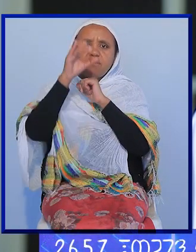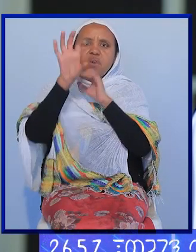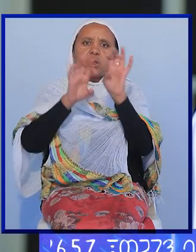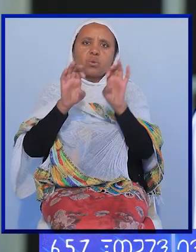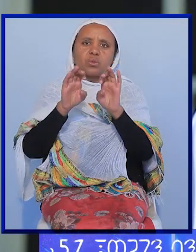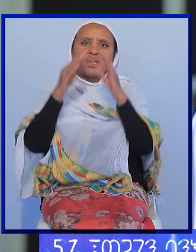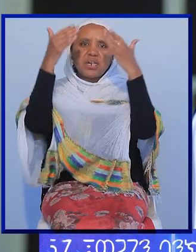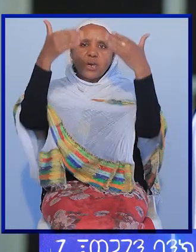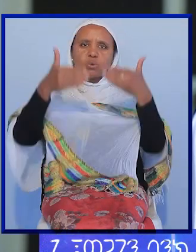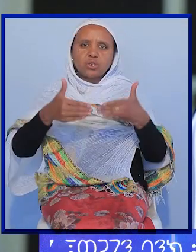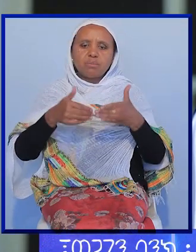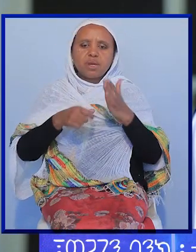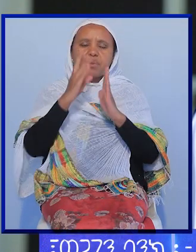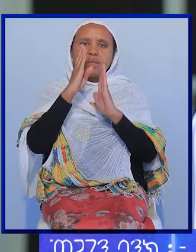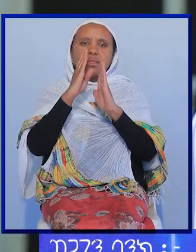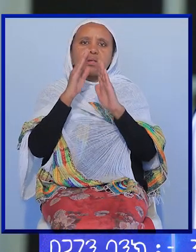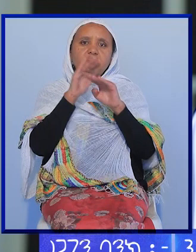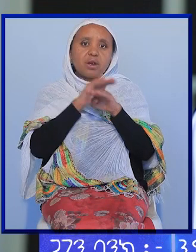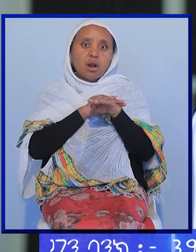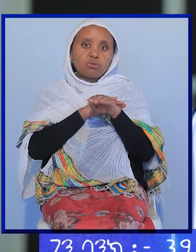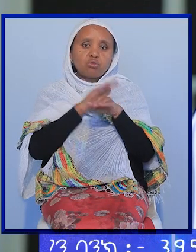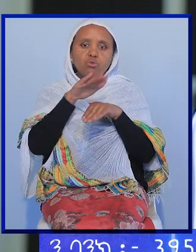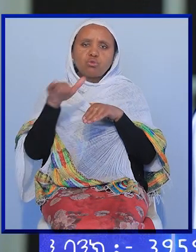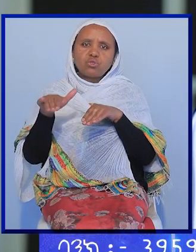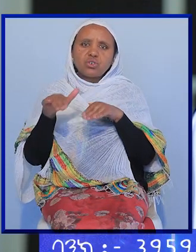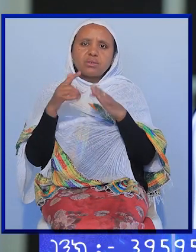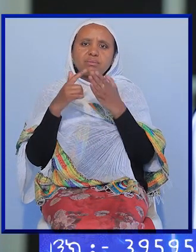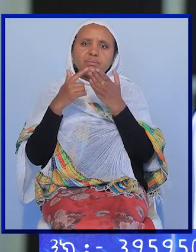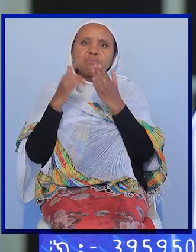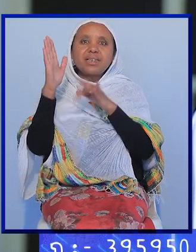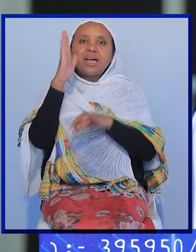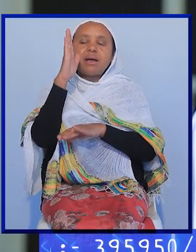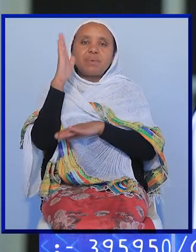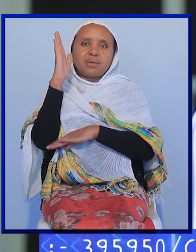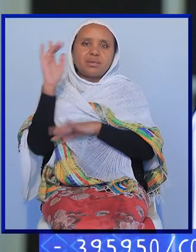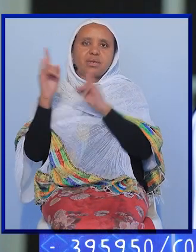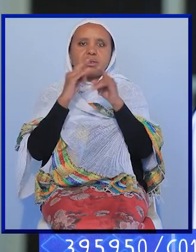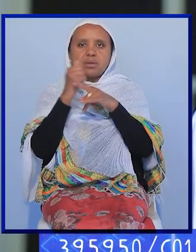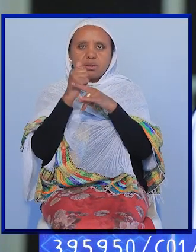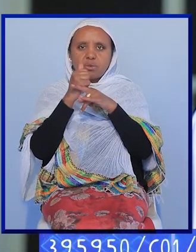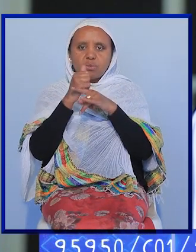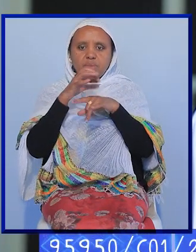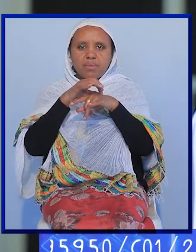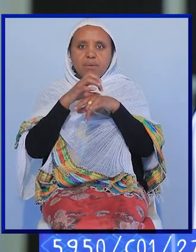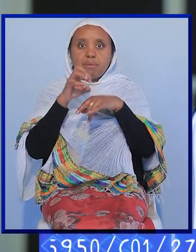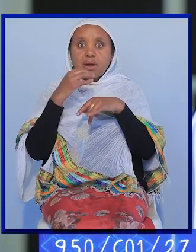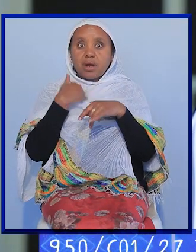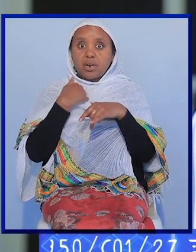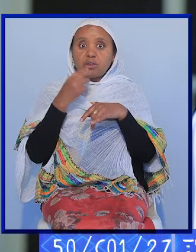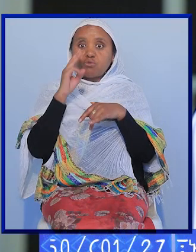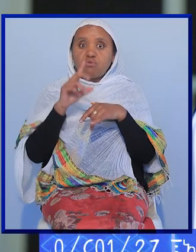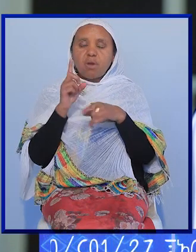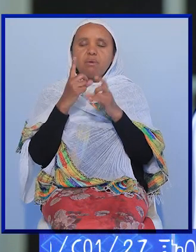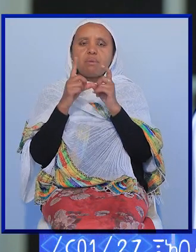አደረገው፣ ግድግዳዎችሽን በመረግ ደመደማቸው። ልጆችሽ በእግዚአብሔር ዘንድ የሰለጠኑ ናቸው። በምድረ በዳ እንዳለች የሱፍ አበባ